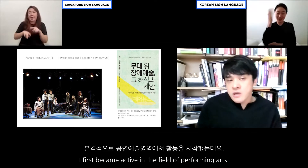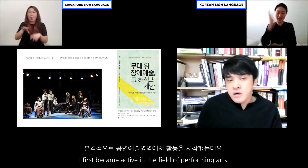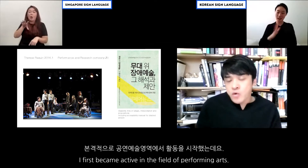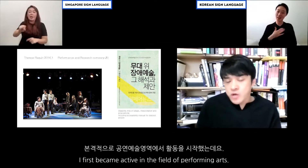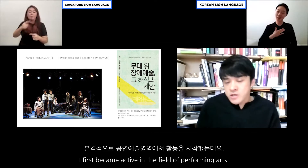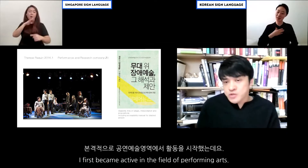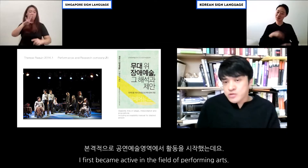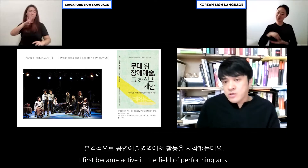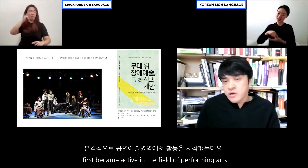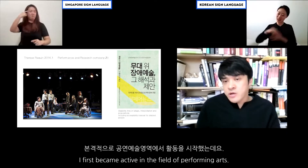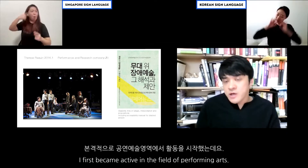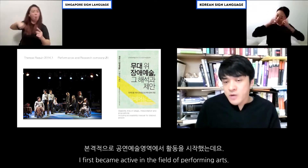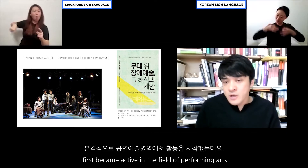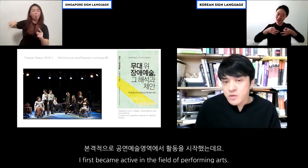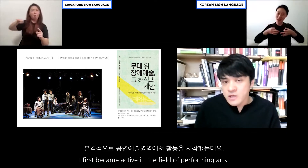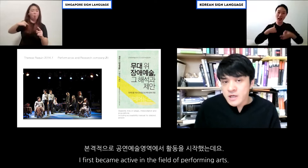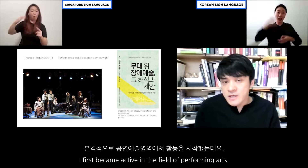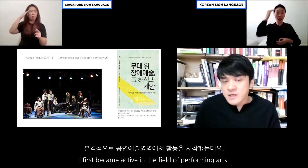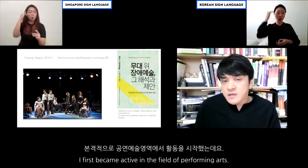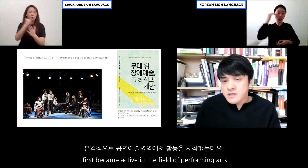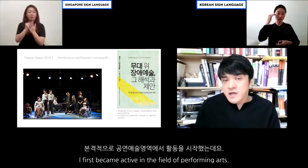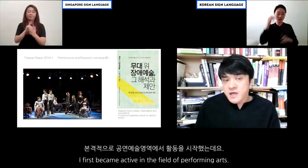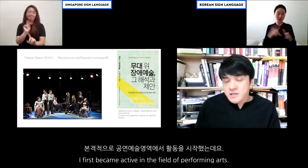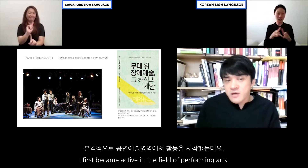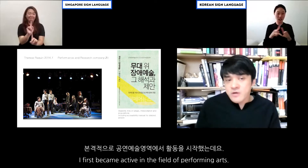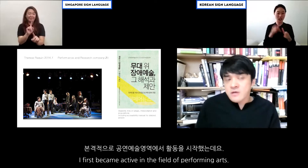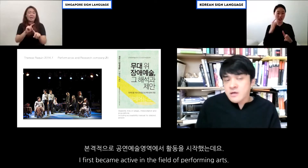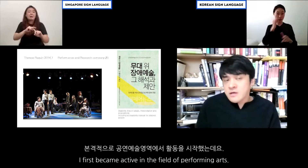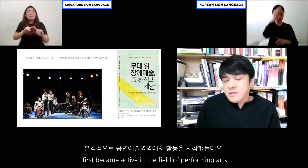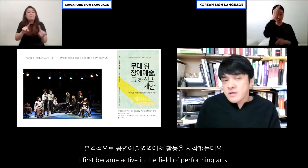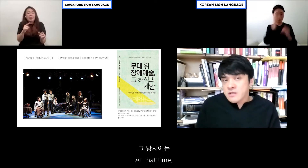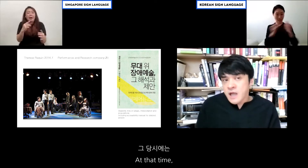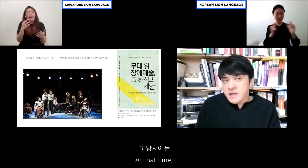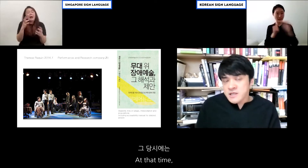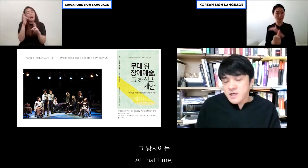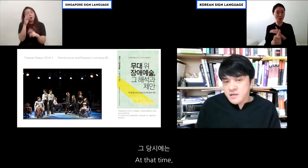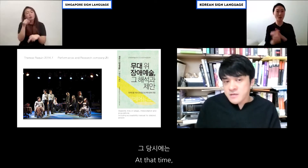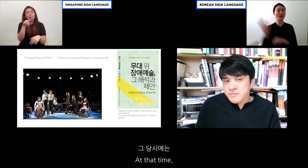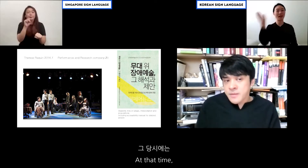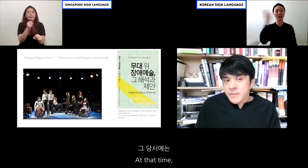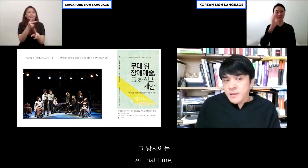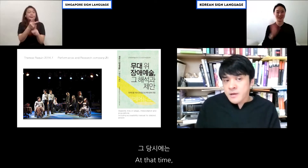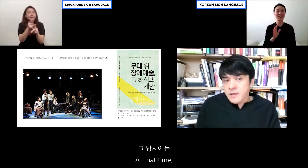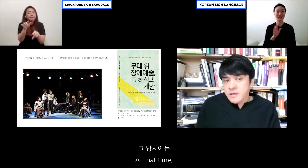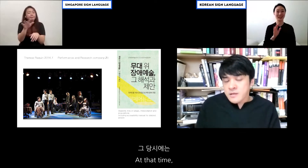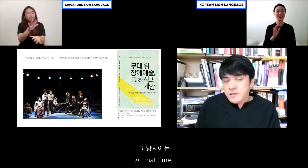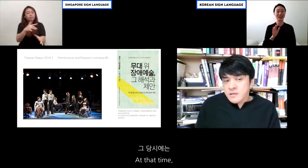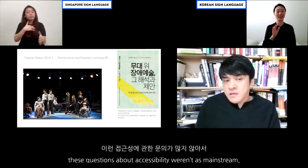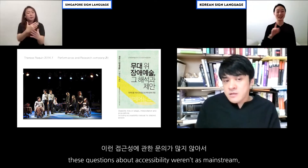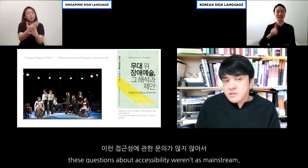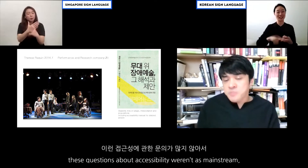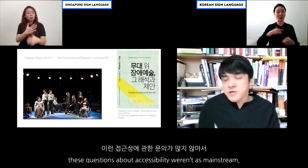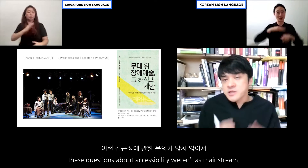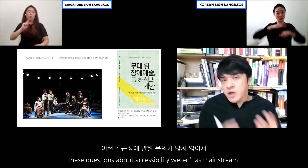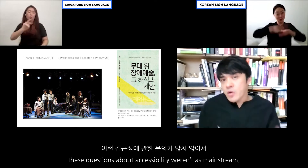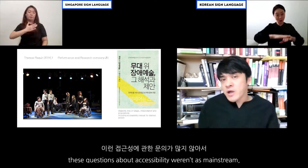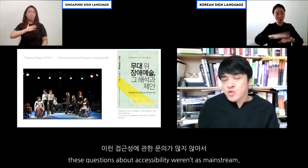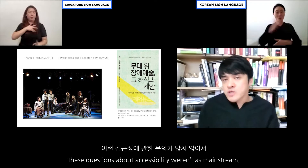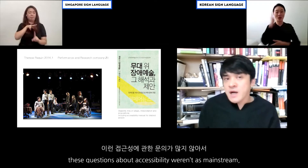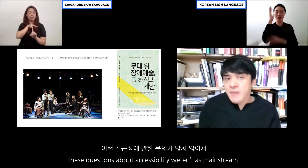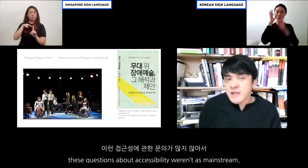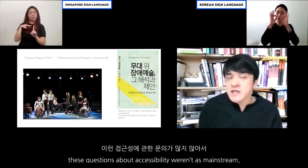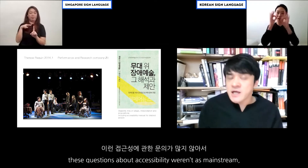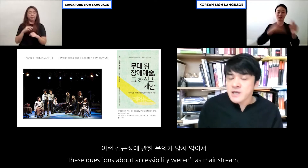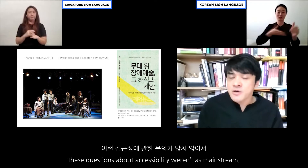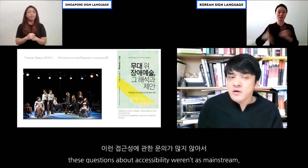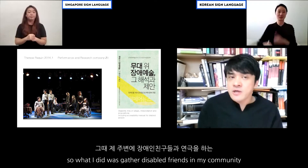본격적으로 공연예술 영역에서 활동을 시작했는데요. 그 당시에는 이런 접근성에 관한